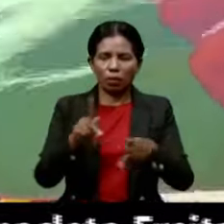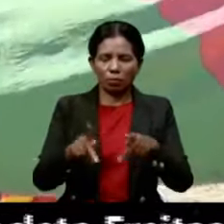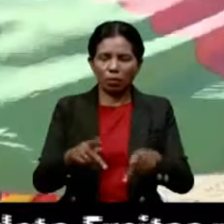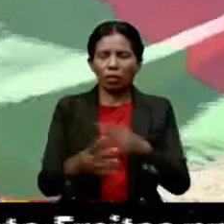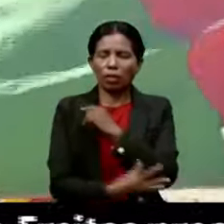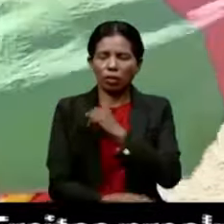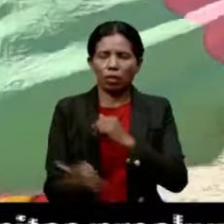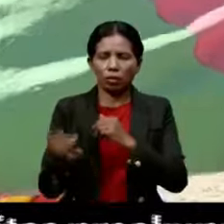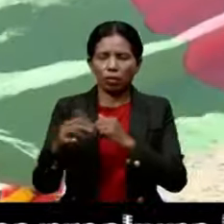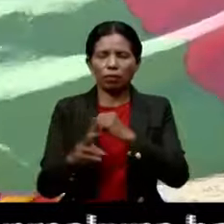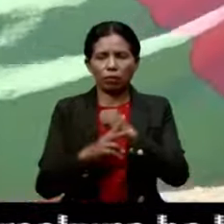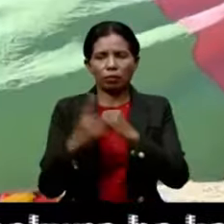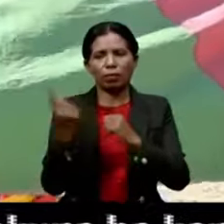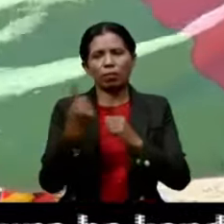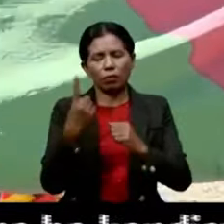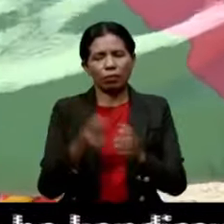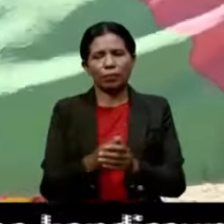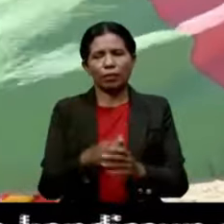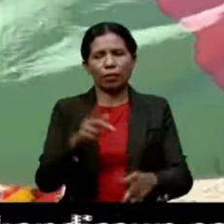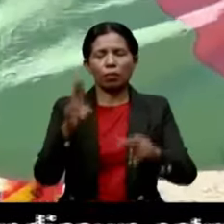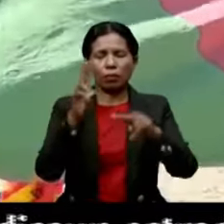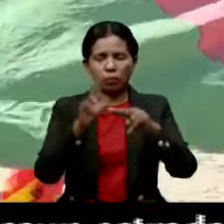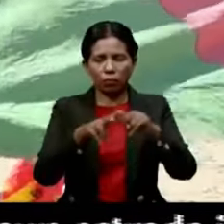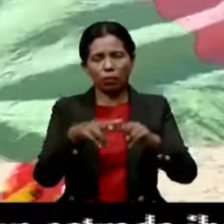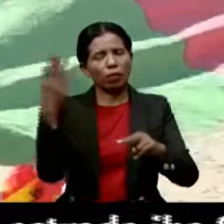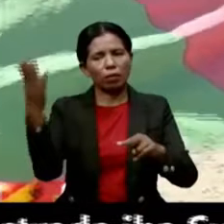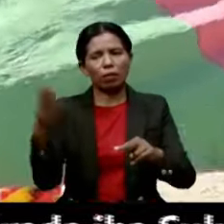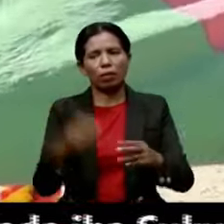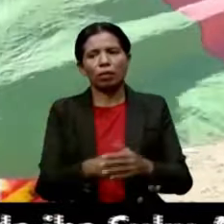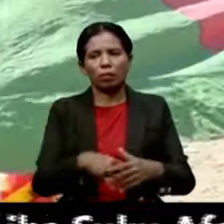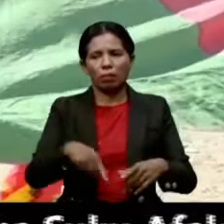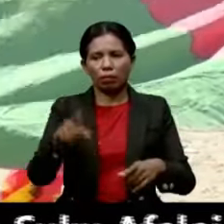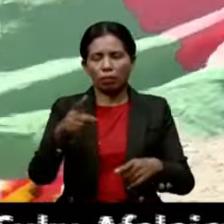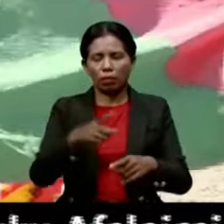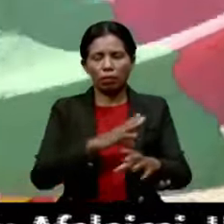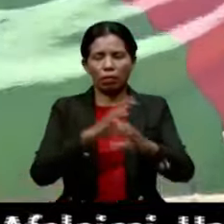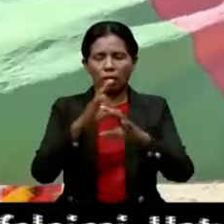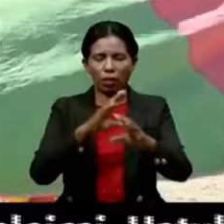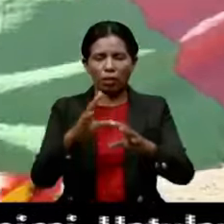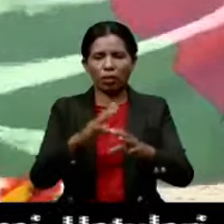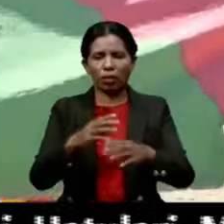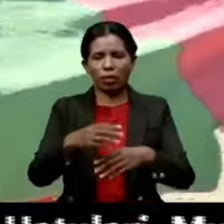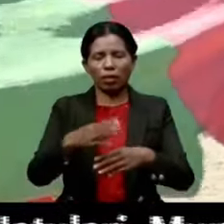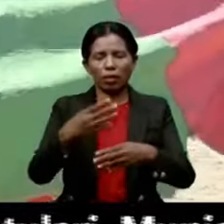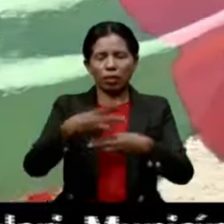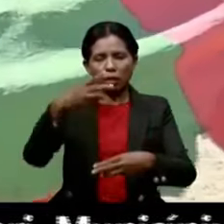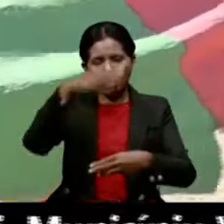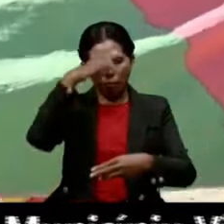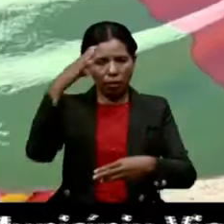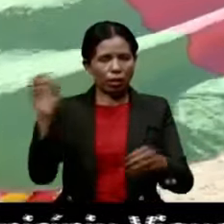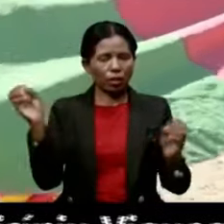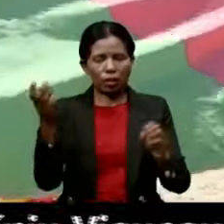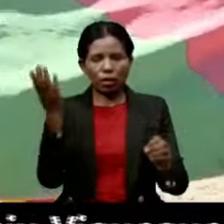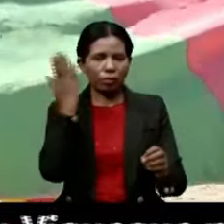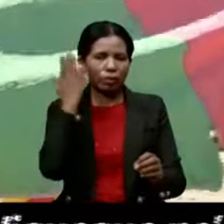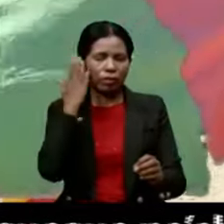lain mak biti ma bana patin de bot ne baturi ne ba liu ba li mayo bit kareta bit rumeta la la liga tan ne pobu